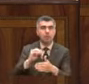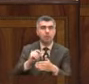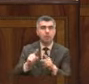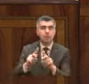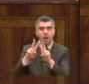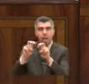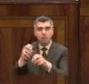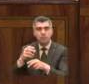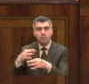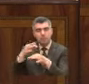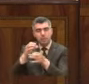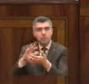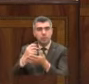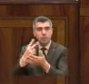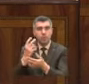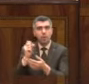العلمي